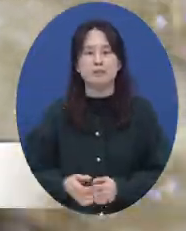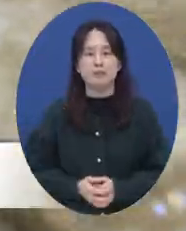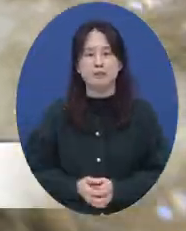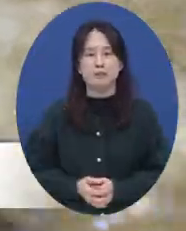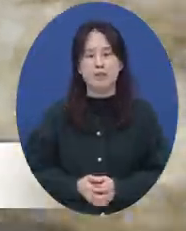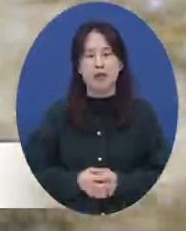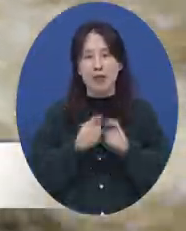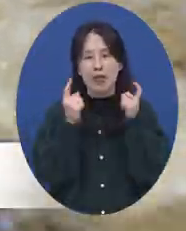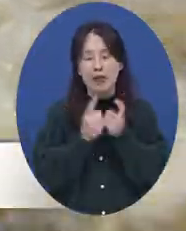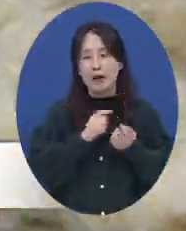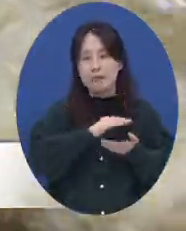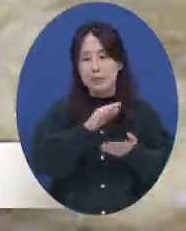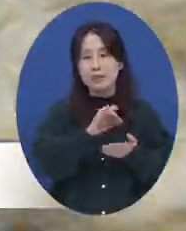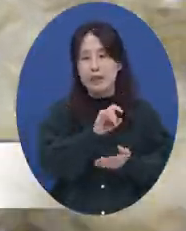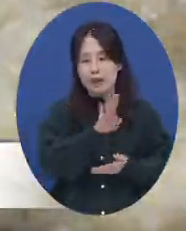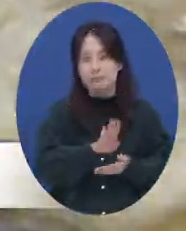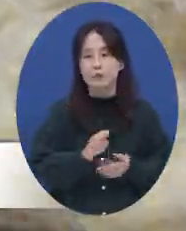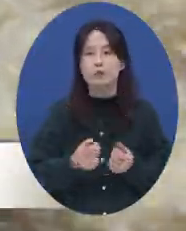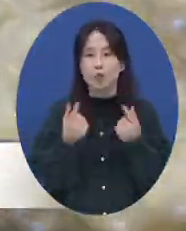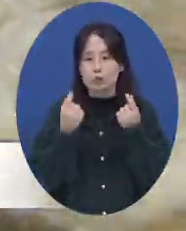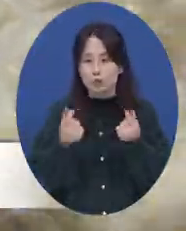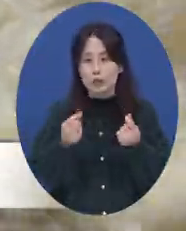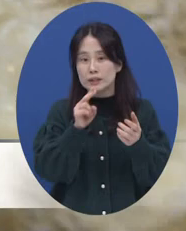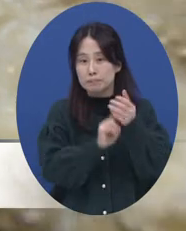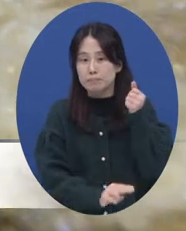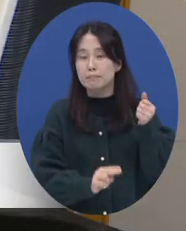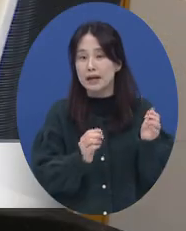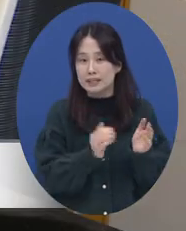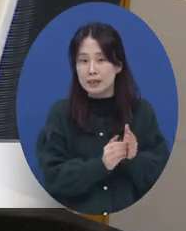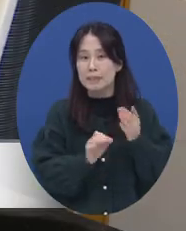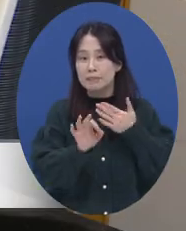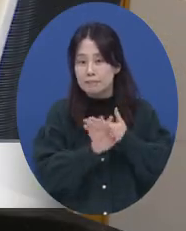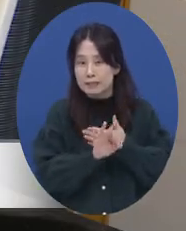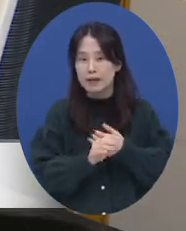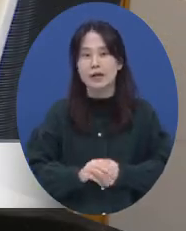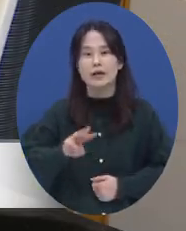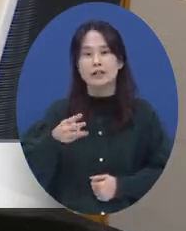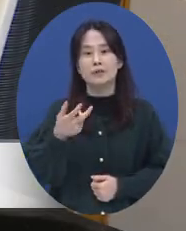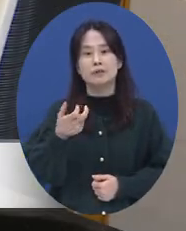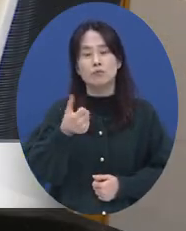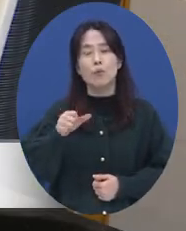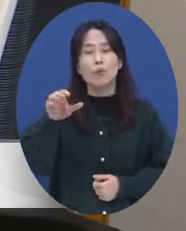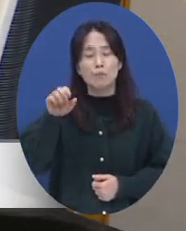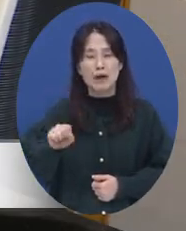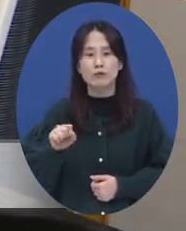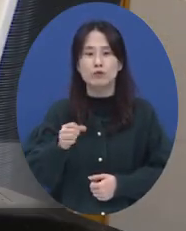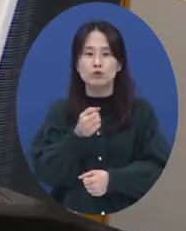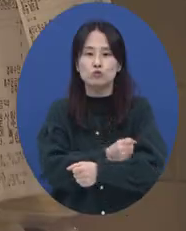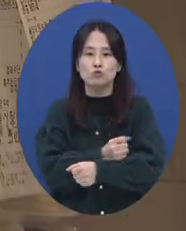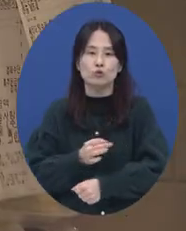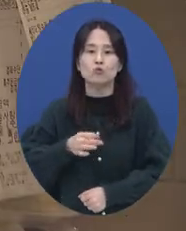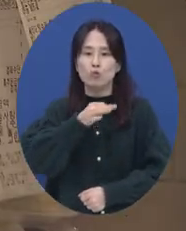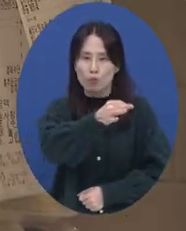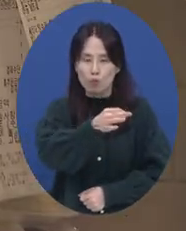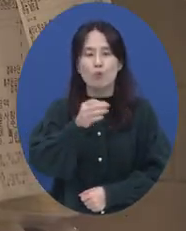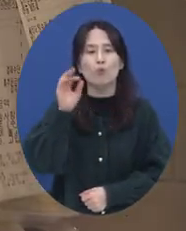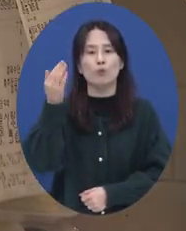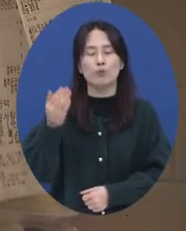다른 민간 배달앱 으로 똑같은 매출을 기록했다 면 375 만 원을 수수료로 조회합니다